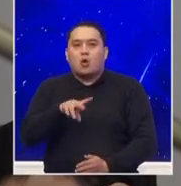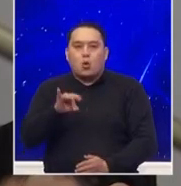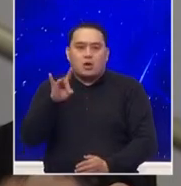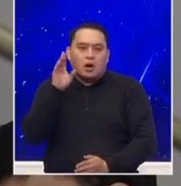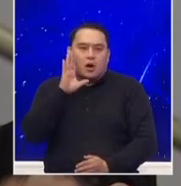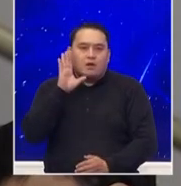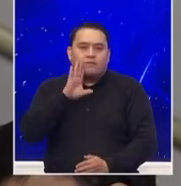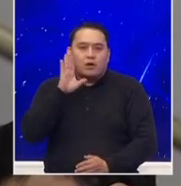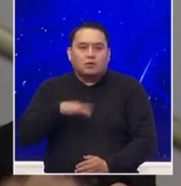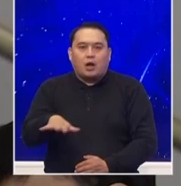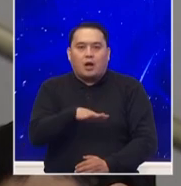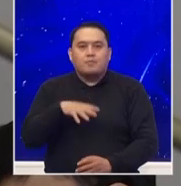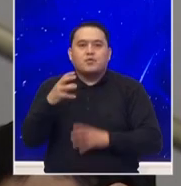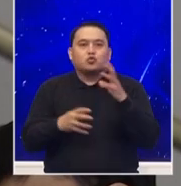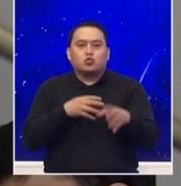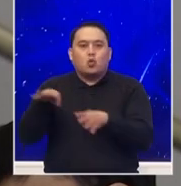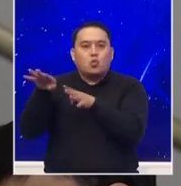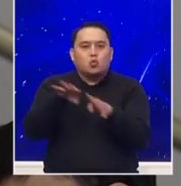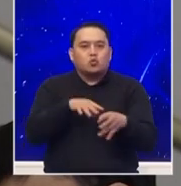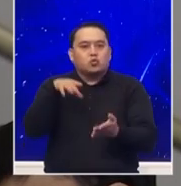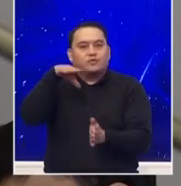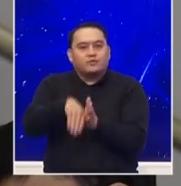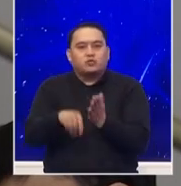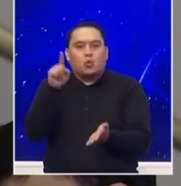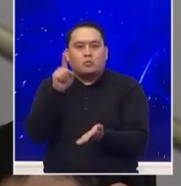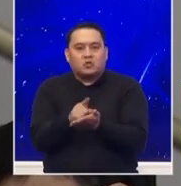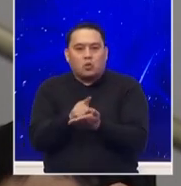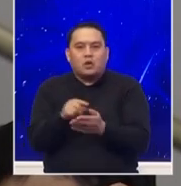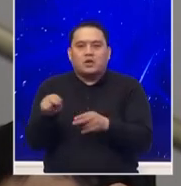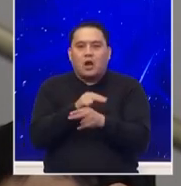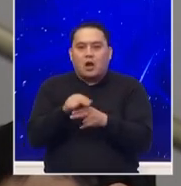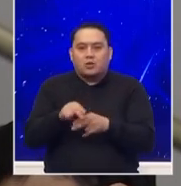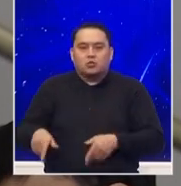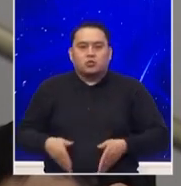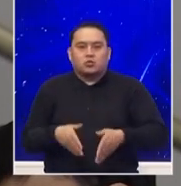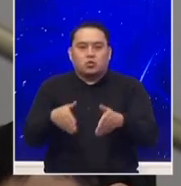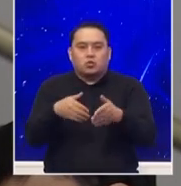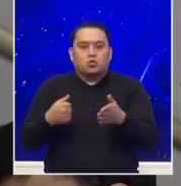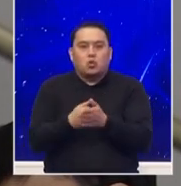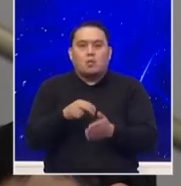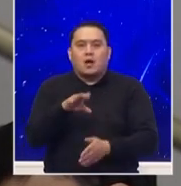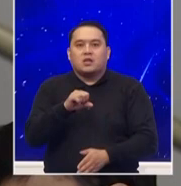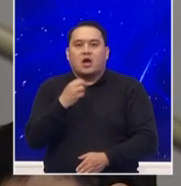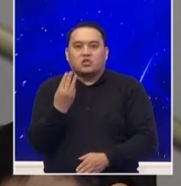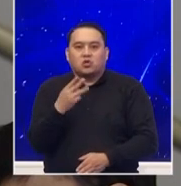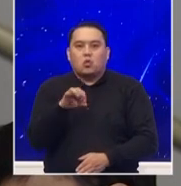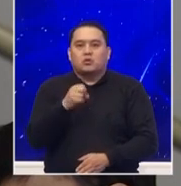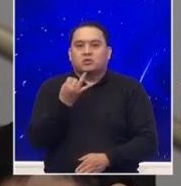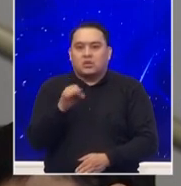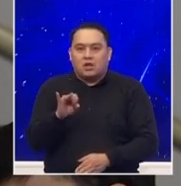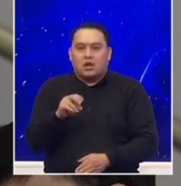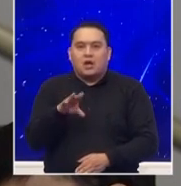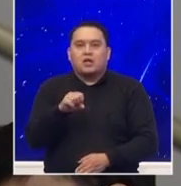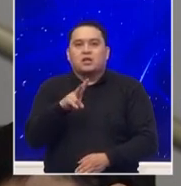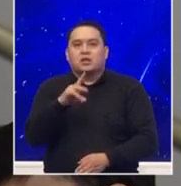уступал международным курортам. Соответственно, кроме этого, проводится реконструкция дорог до озера Балхаш, Кульсай и